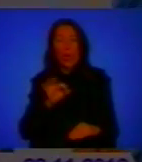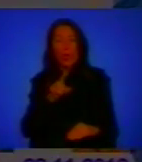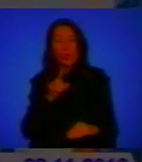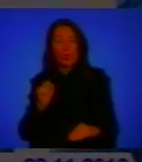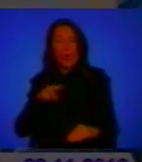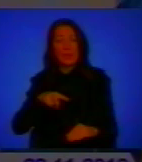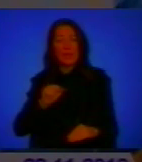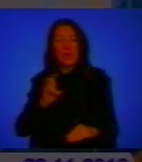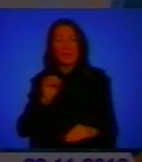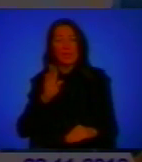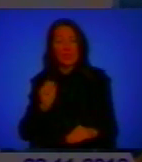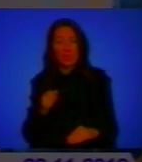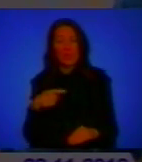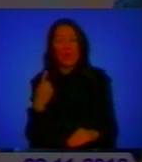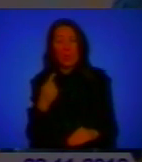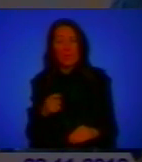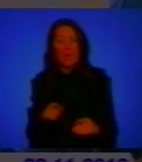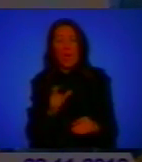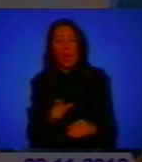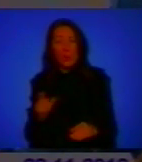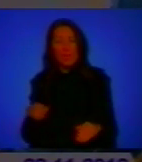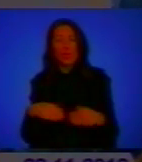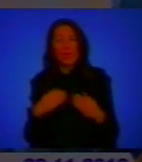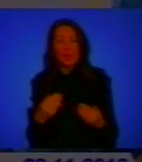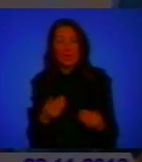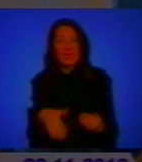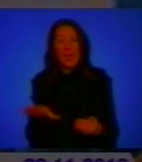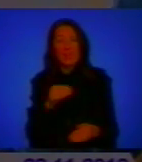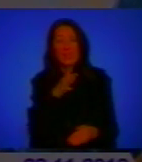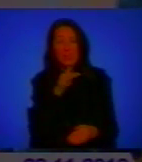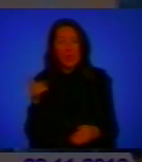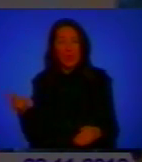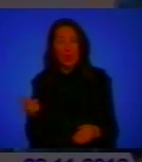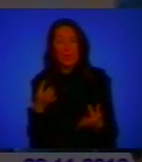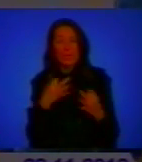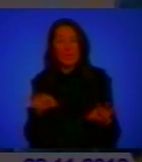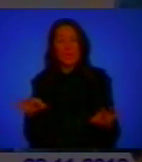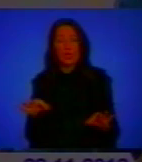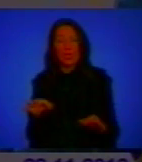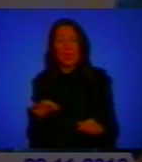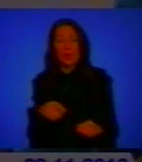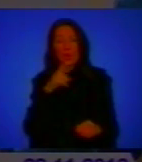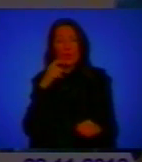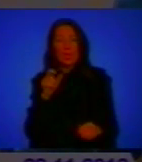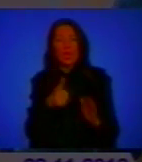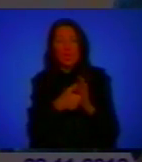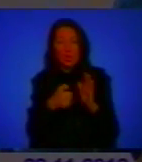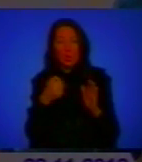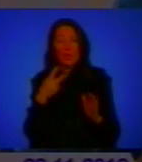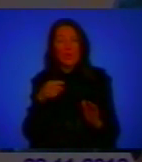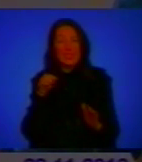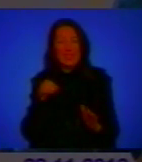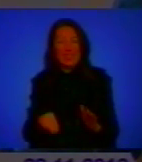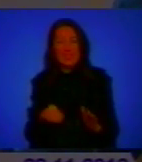В області громадянам видано за весь період незалежності України 620 тисяч державних актів на право